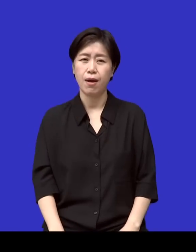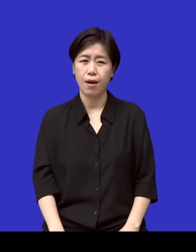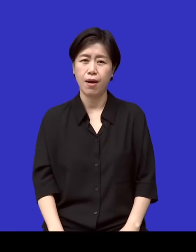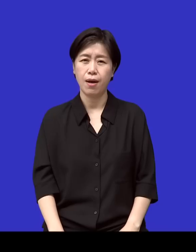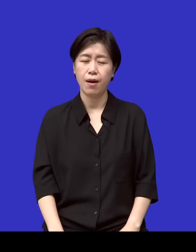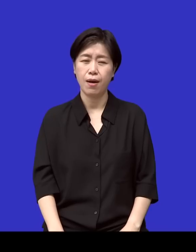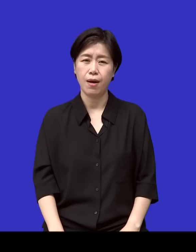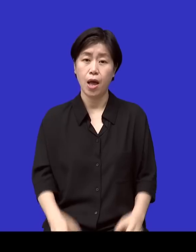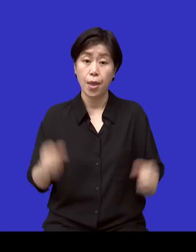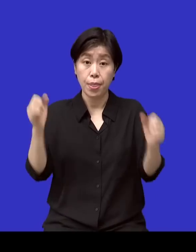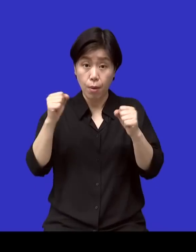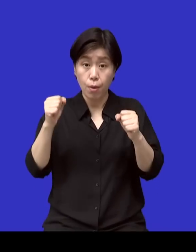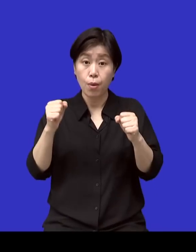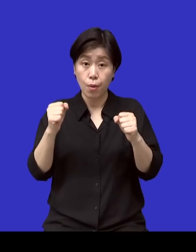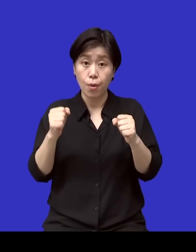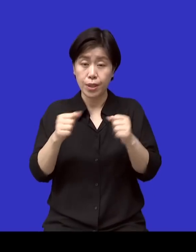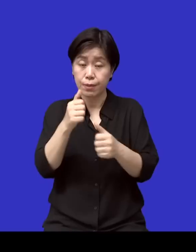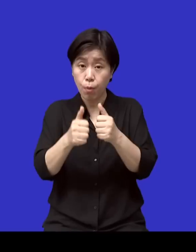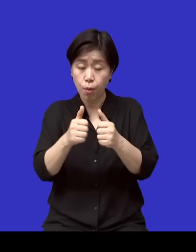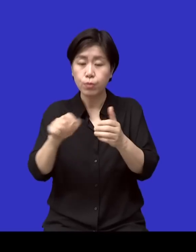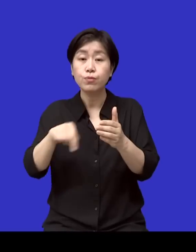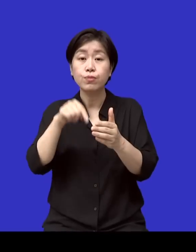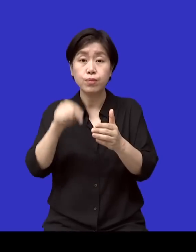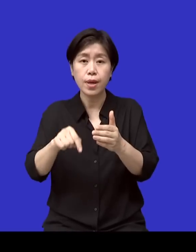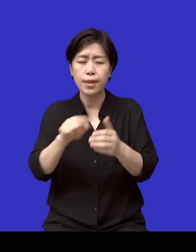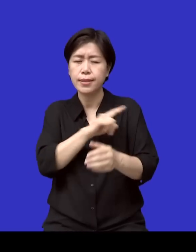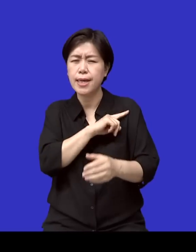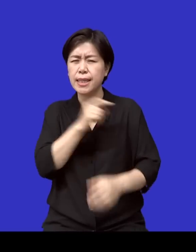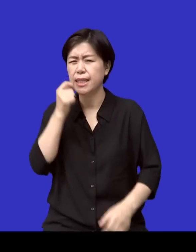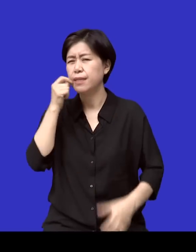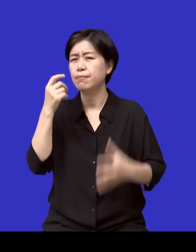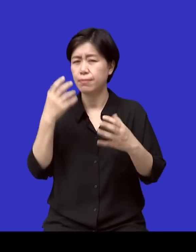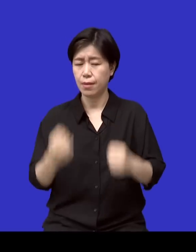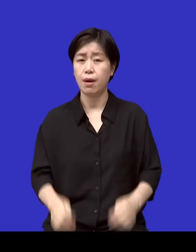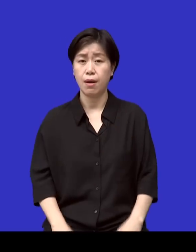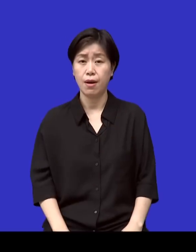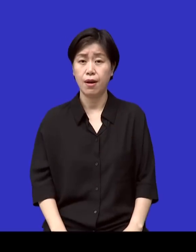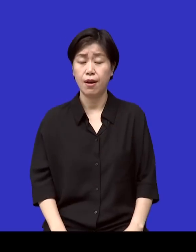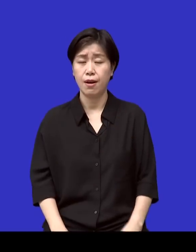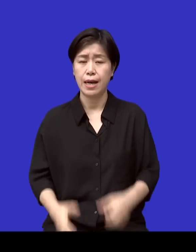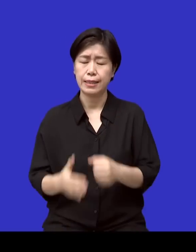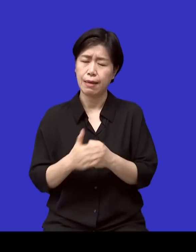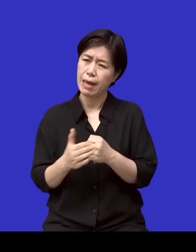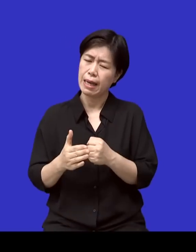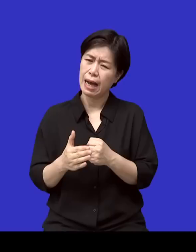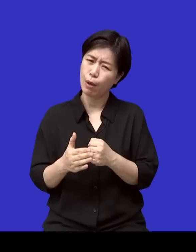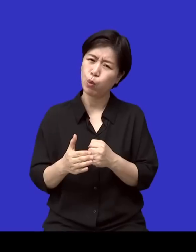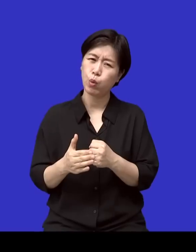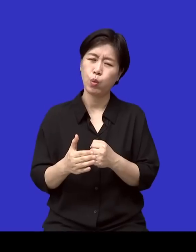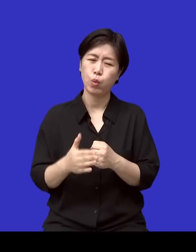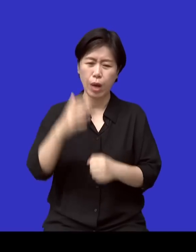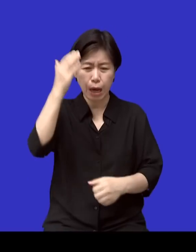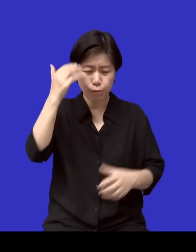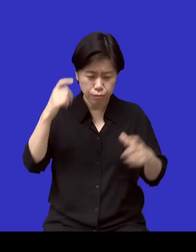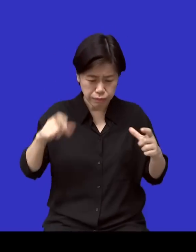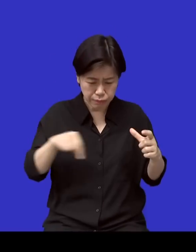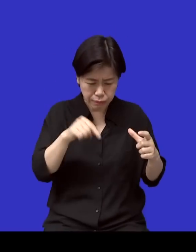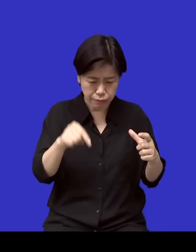많이들 하세요. 네네. 항상 중계도 많이 나오고 그러니까 제가 이제 대표팀에 저도 이제 막내부터